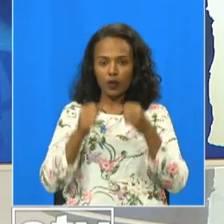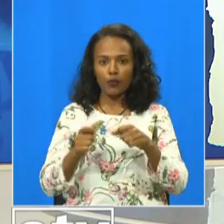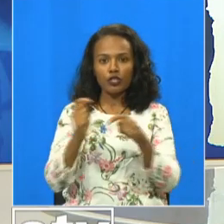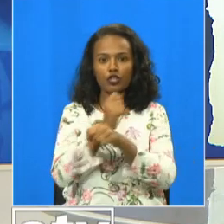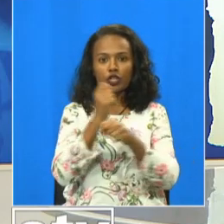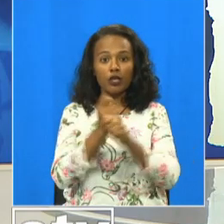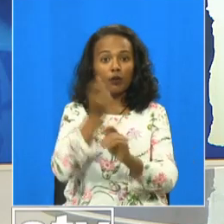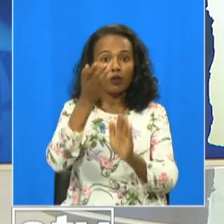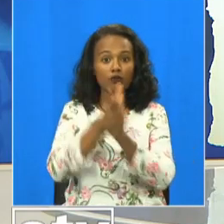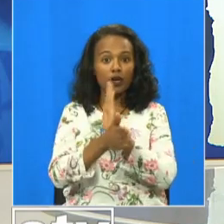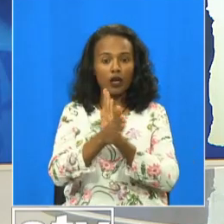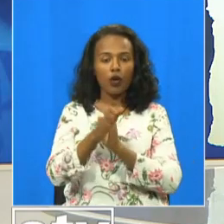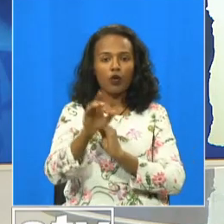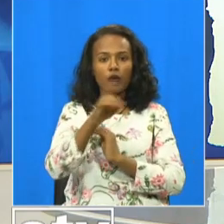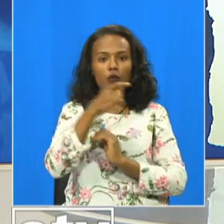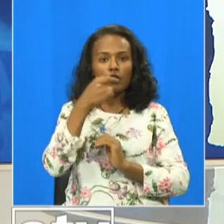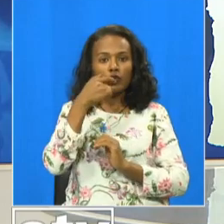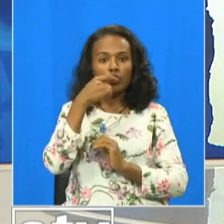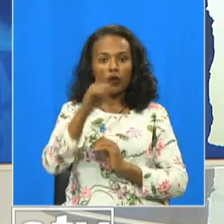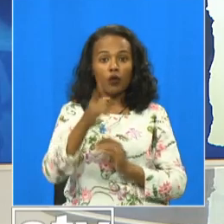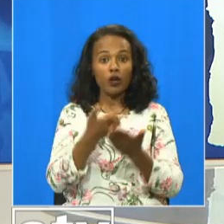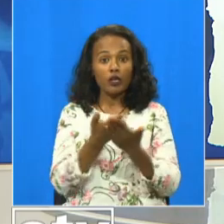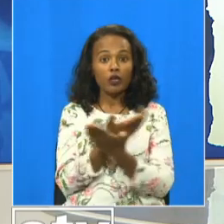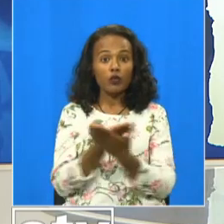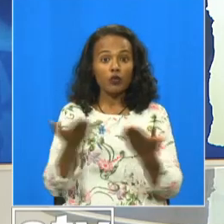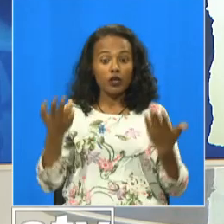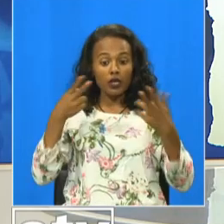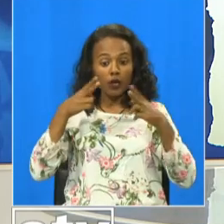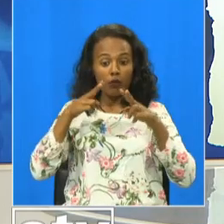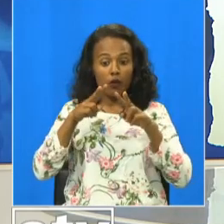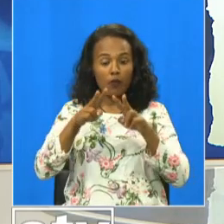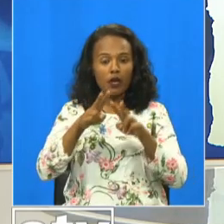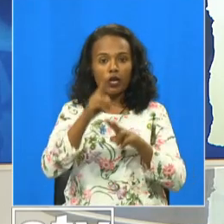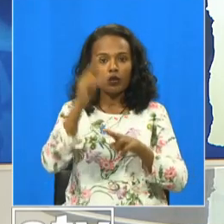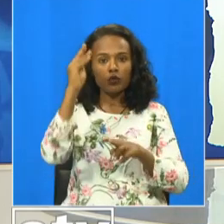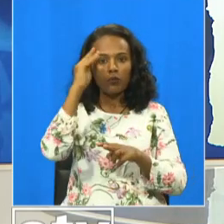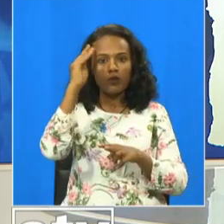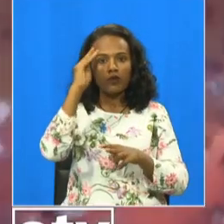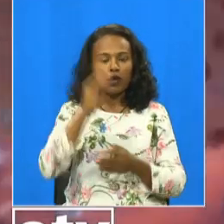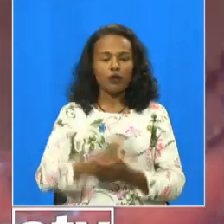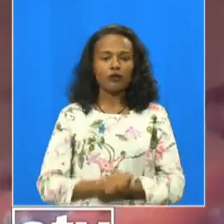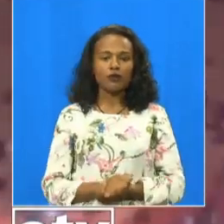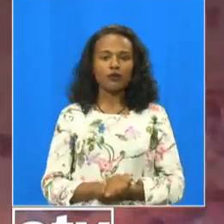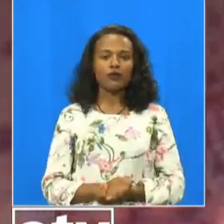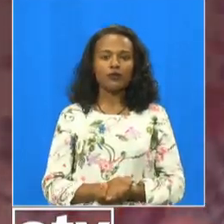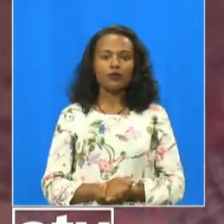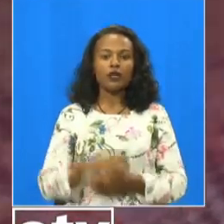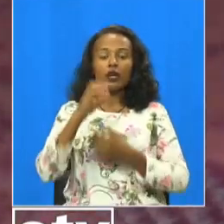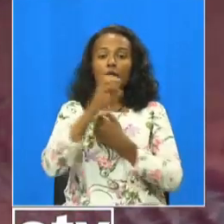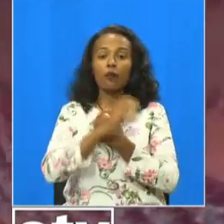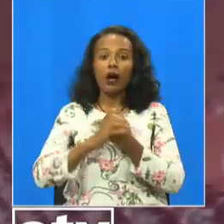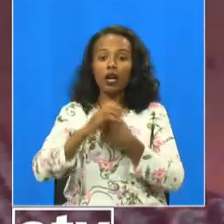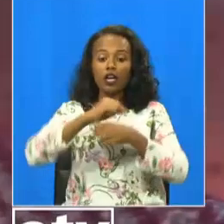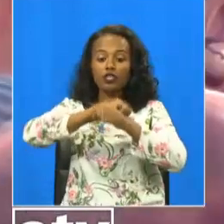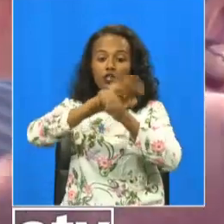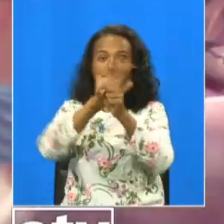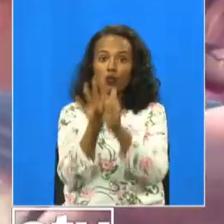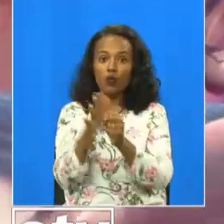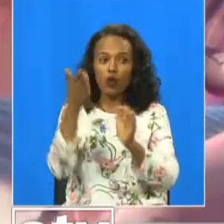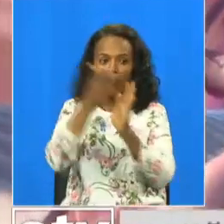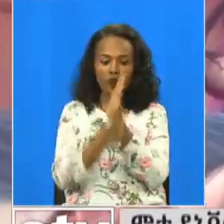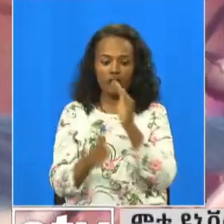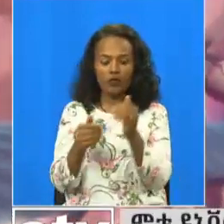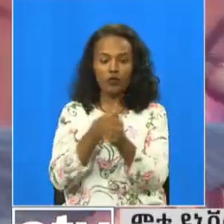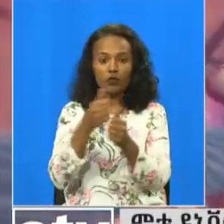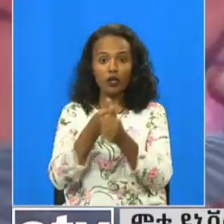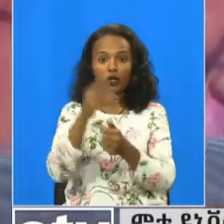ተግባር በማከናወን ላይ መሆኑን አስታውቋል። ይህንን ጉዳይ የሚመለከተው ሚፍታህ አብዱል ቃድር ነው። በሀገራችን የኮሮና ቫይረስ መከሰቱን